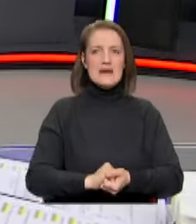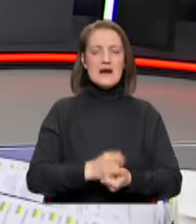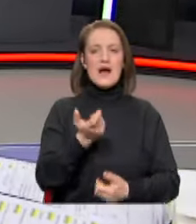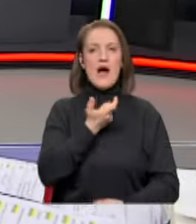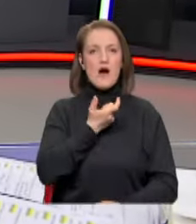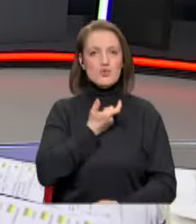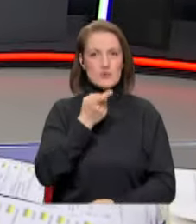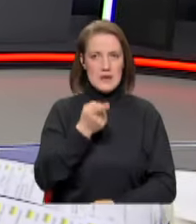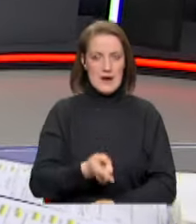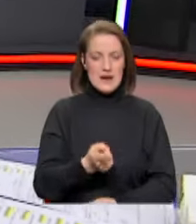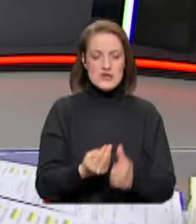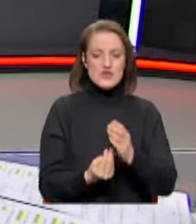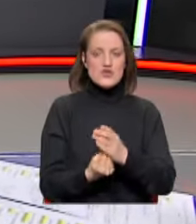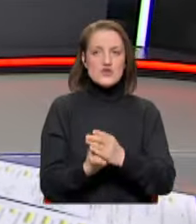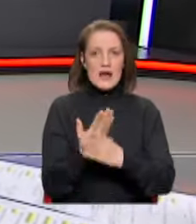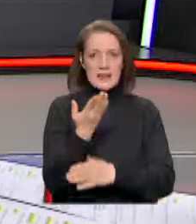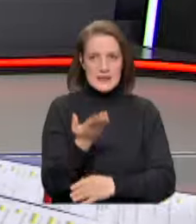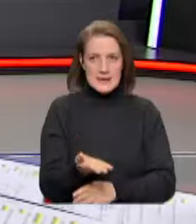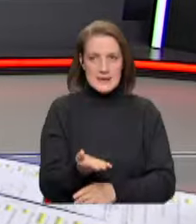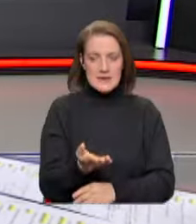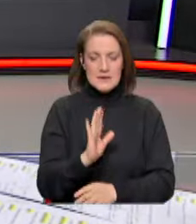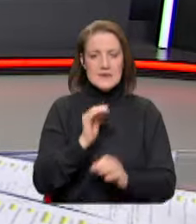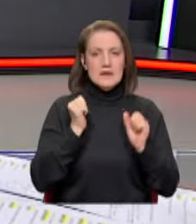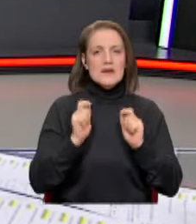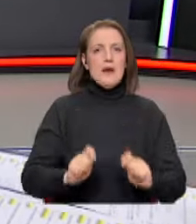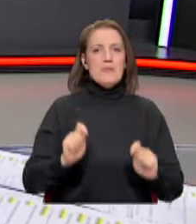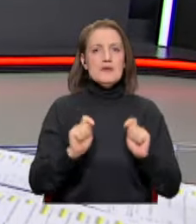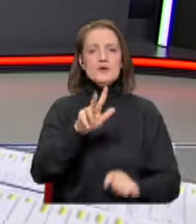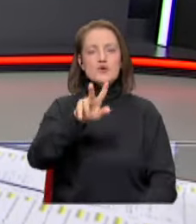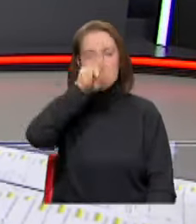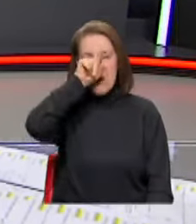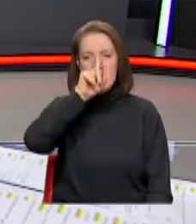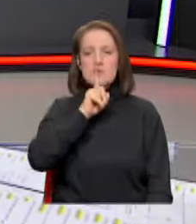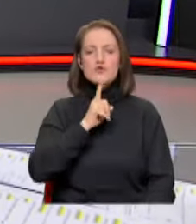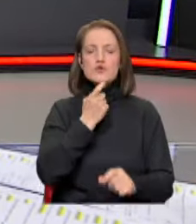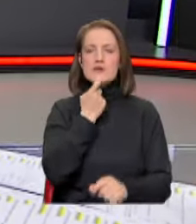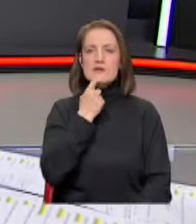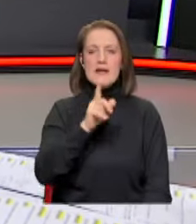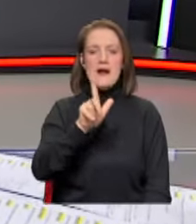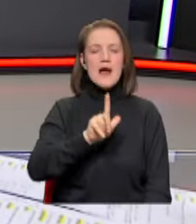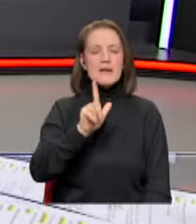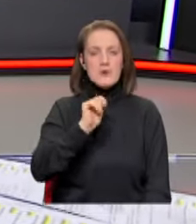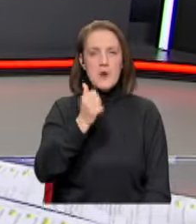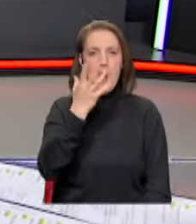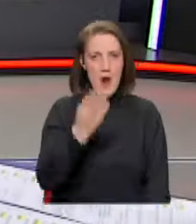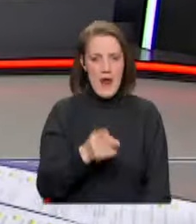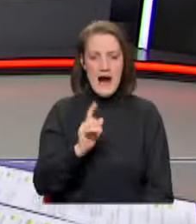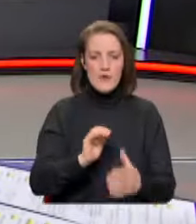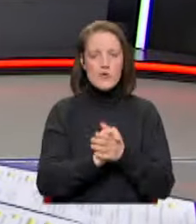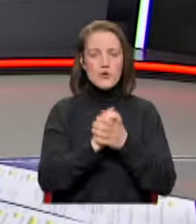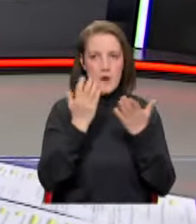kanunla e çıkarıldığı sağlandığı 3 Martı 100 yılında laiklik günü olarak